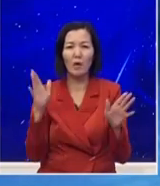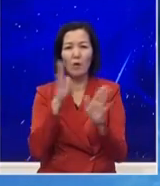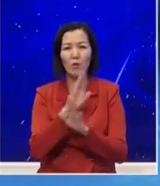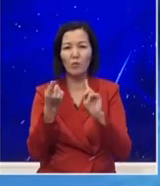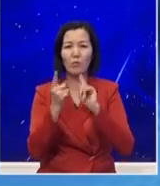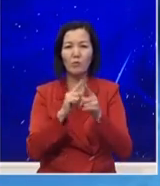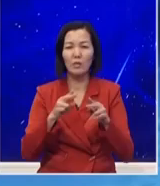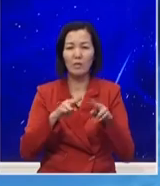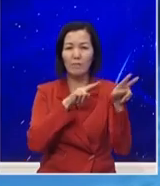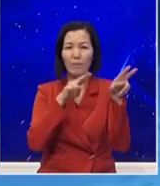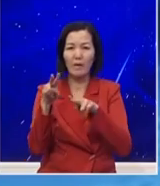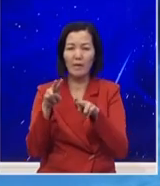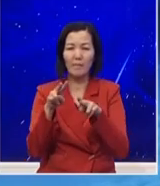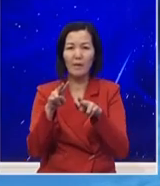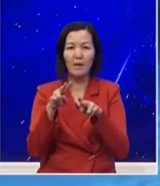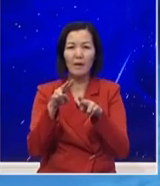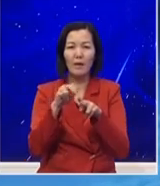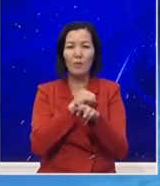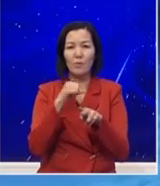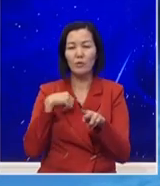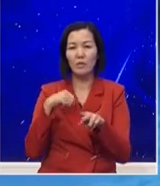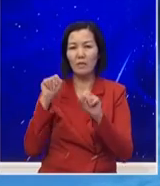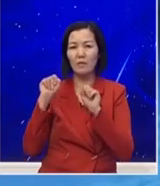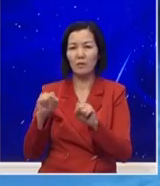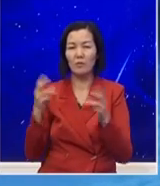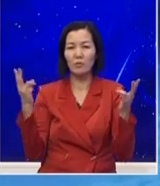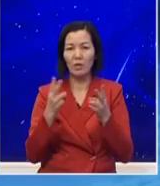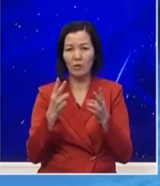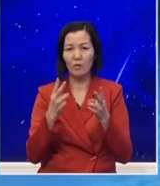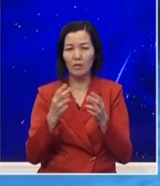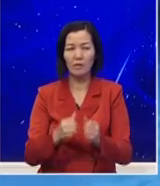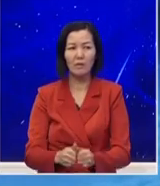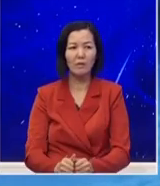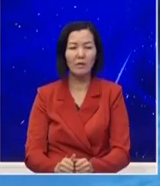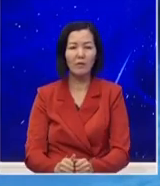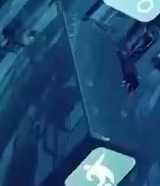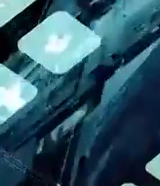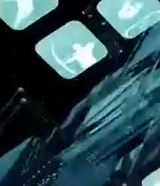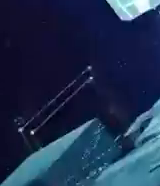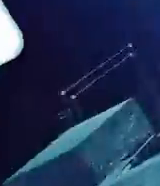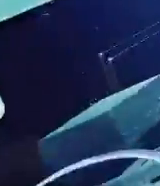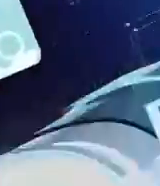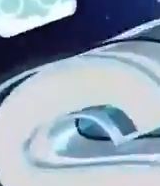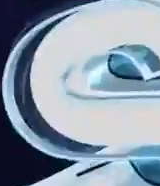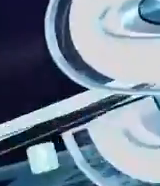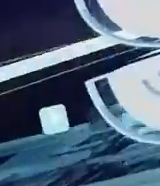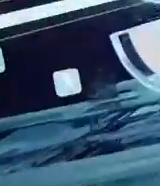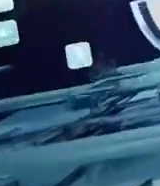департаменті азаматтарды ауарайының өзгеруін бақылап, сақтық шараларын ескеруге шақырады.